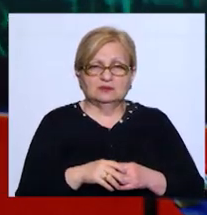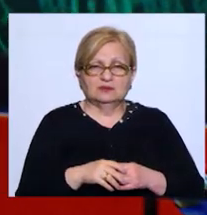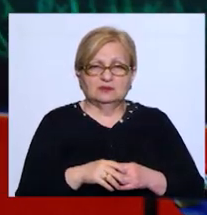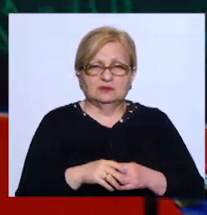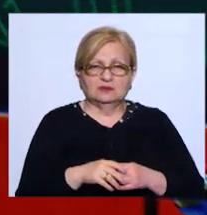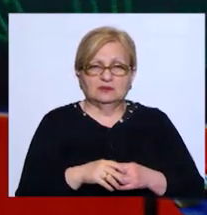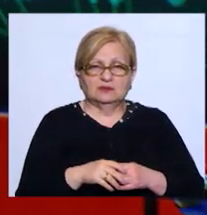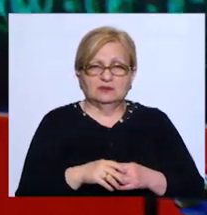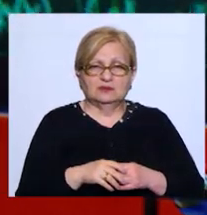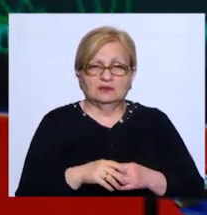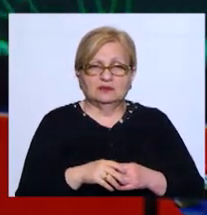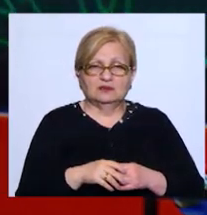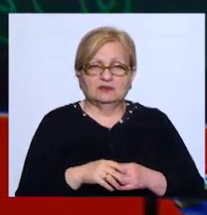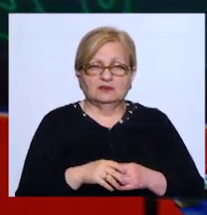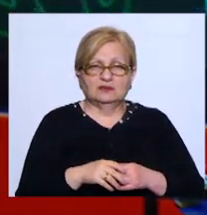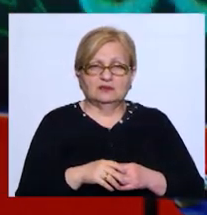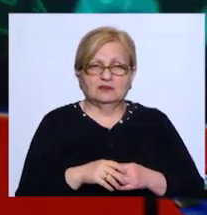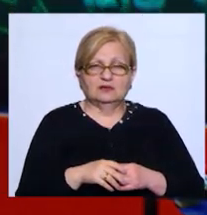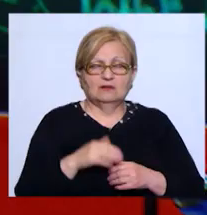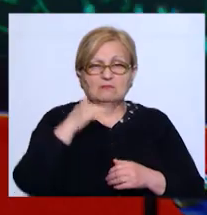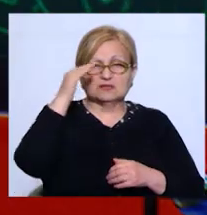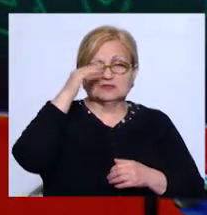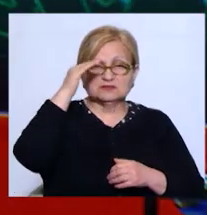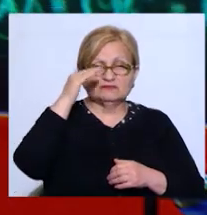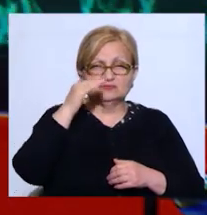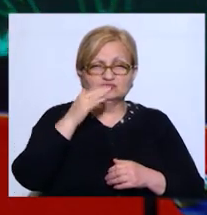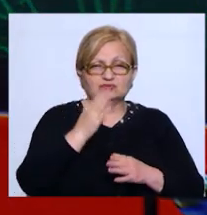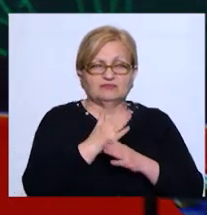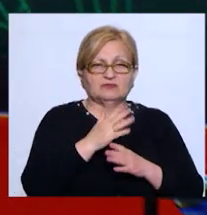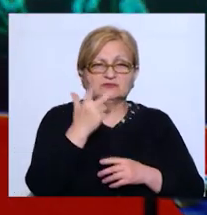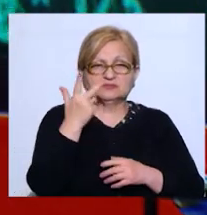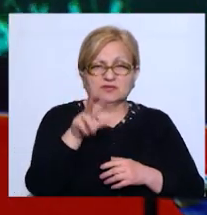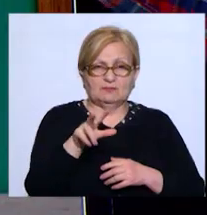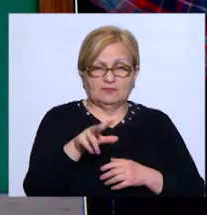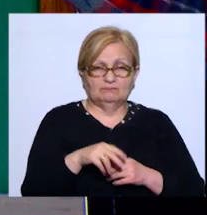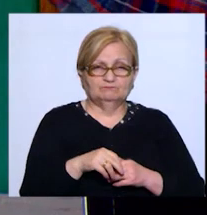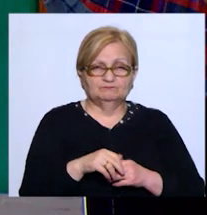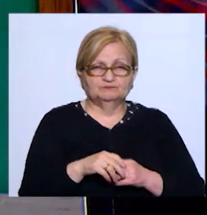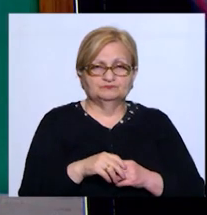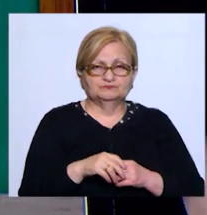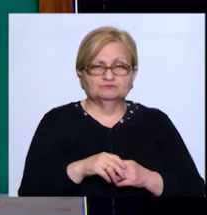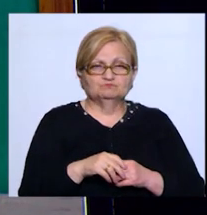რომ მრიცხველში ჩვენ გვაქვს 3.